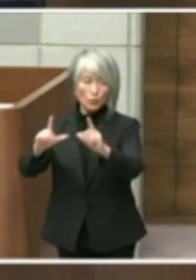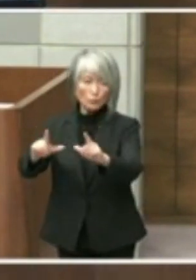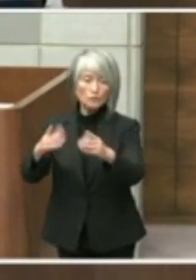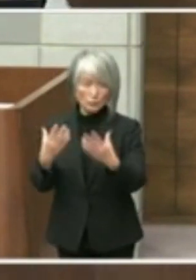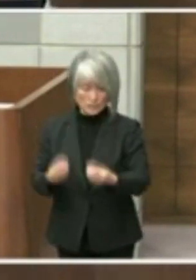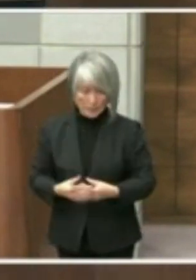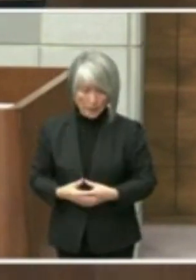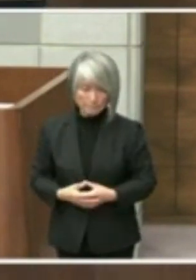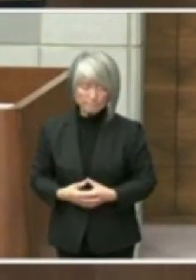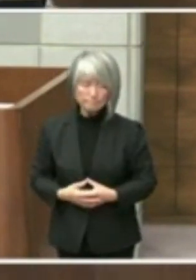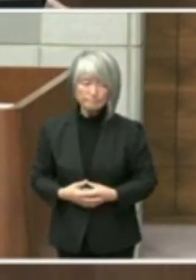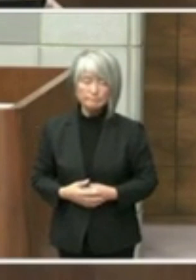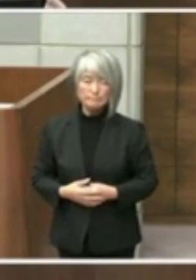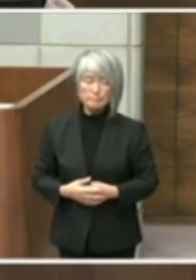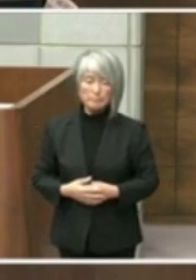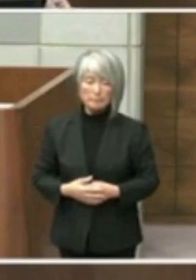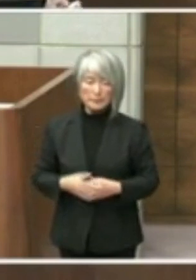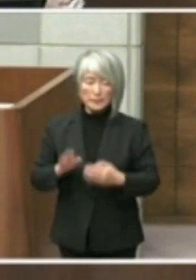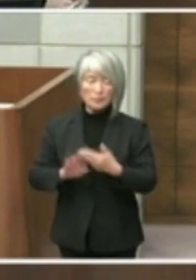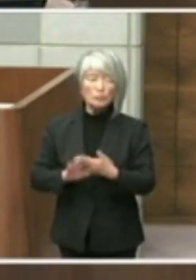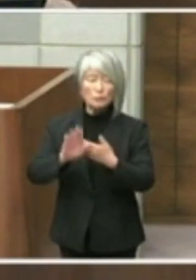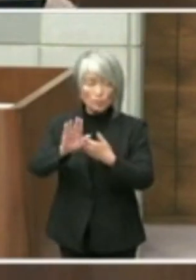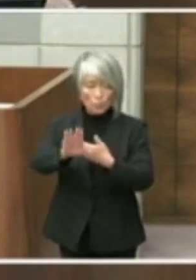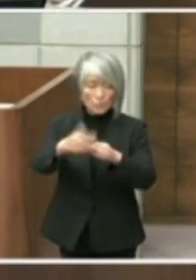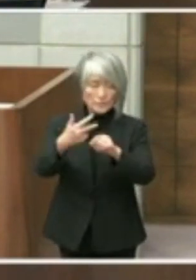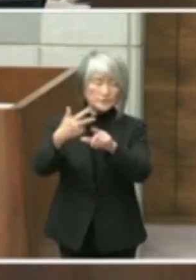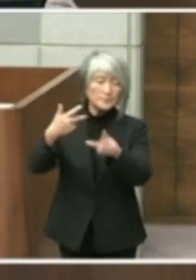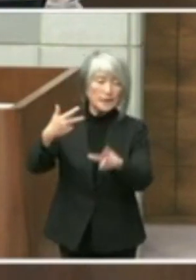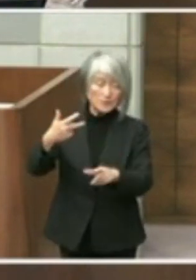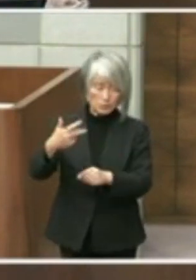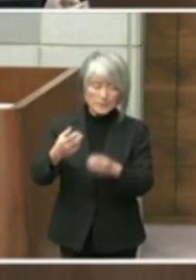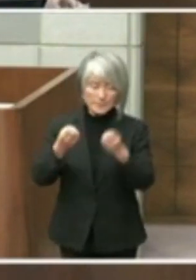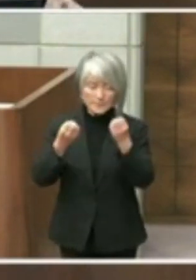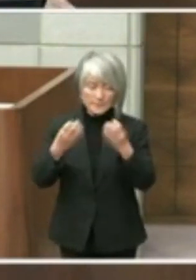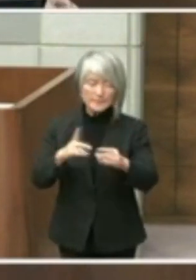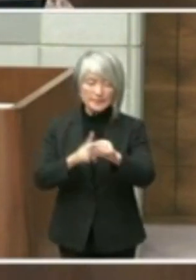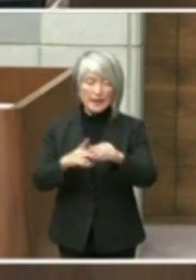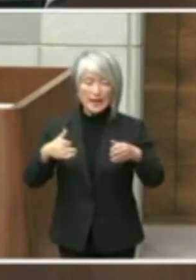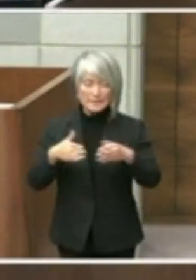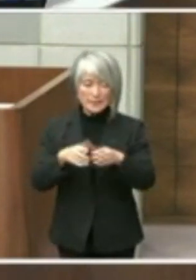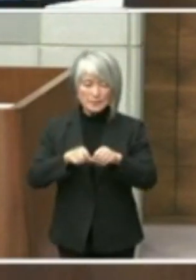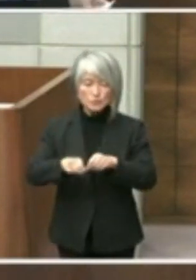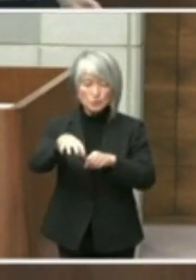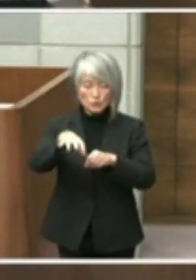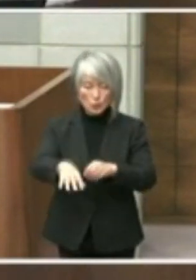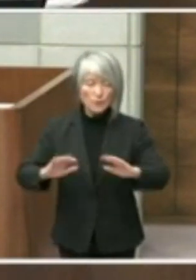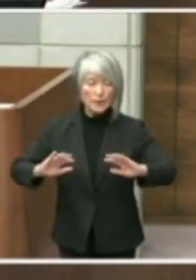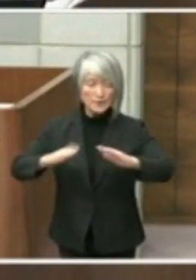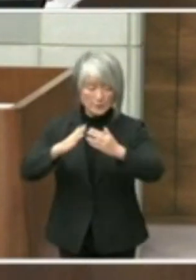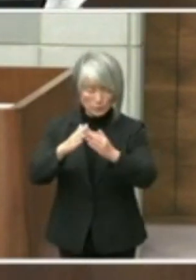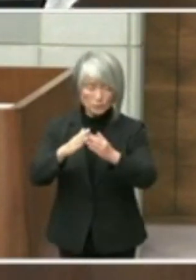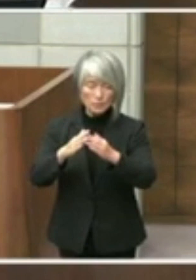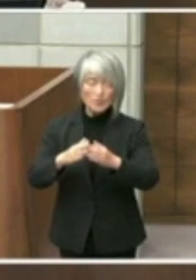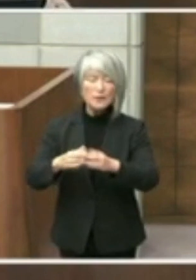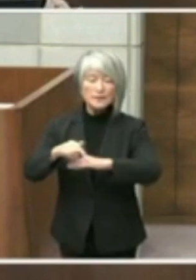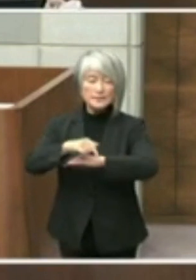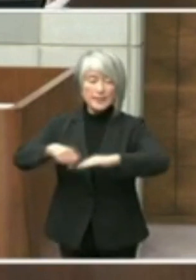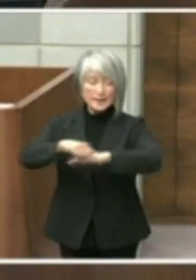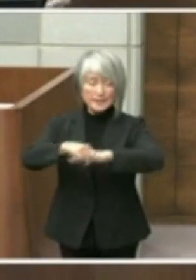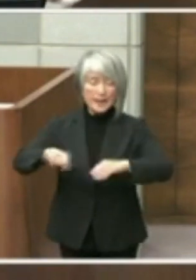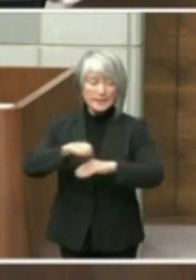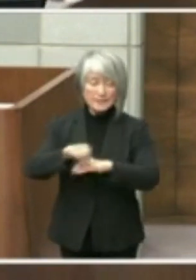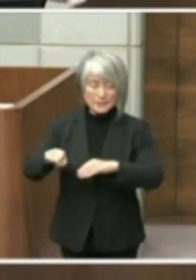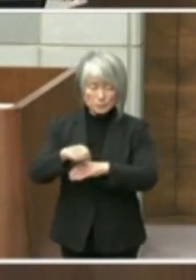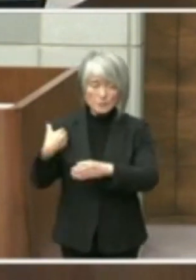ございます。その後、7月に新中崎文書建設 設計事務委託契約を締結